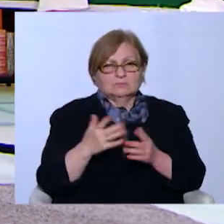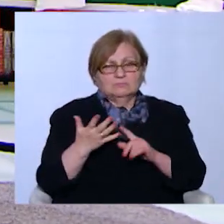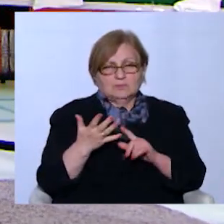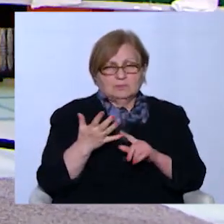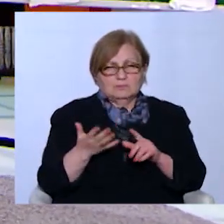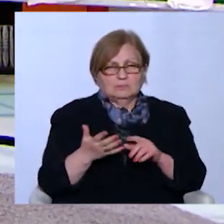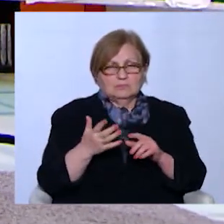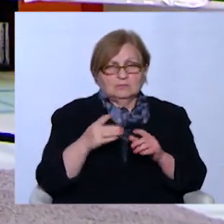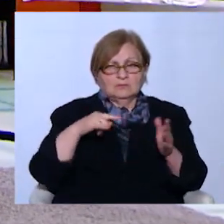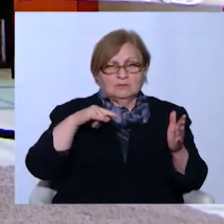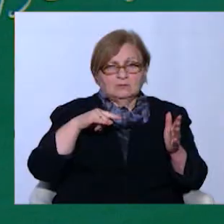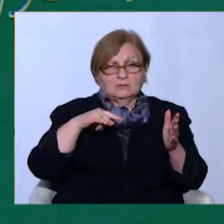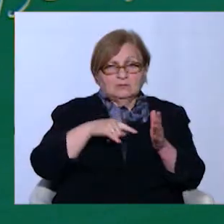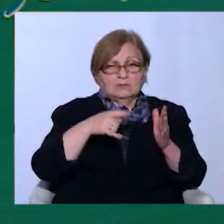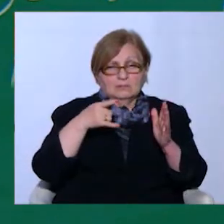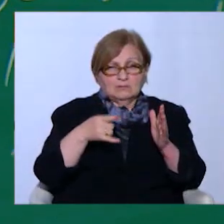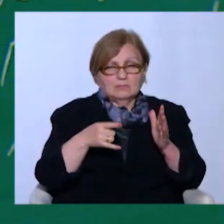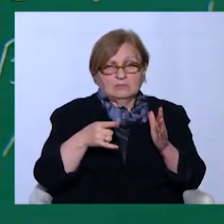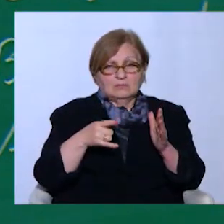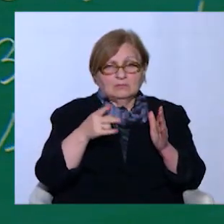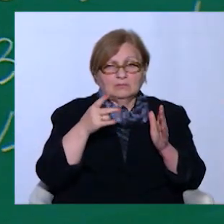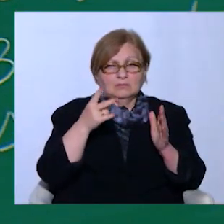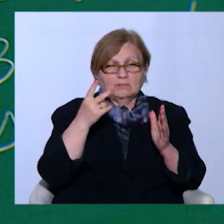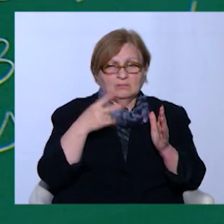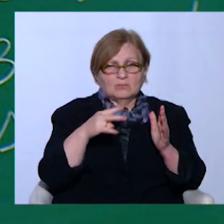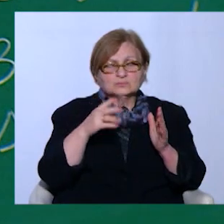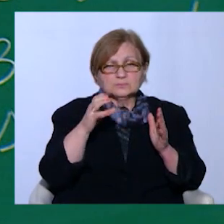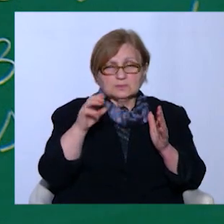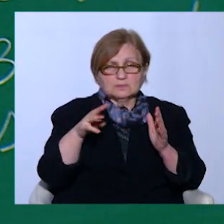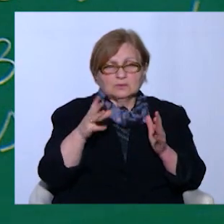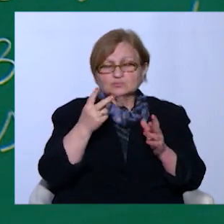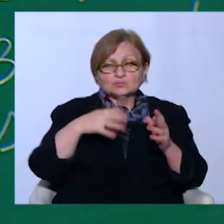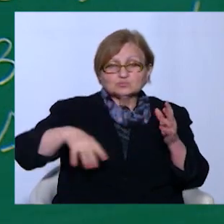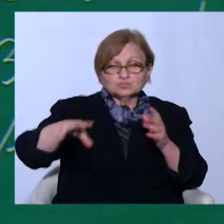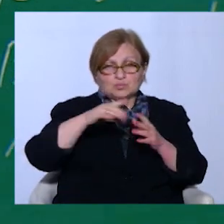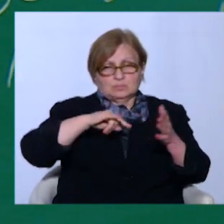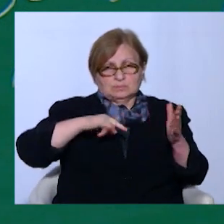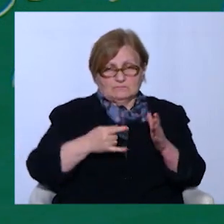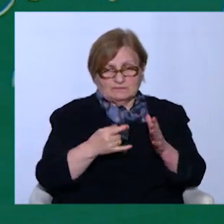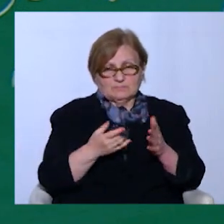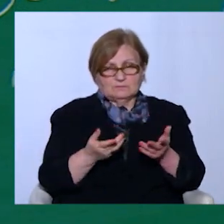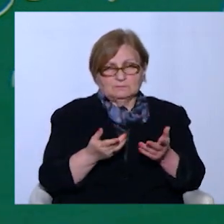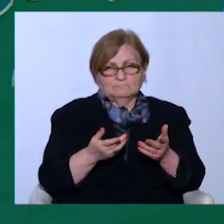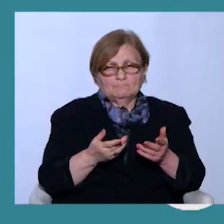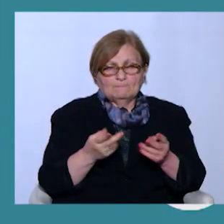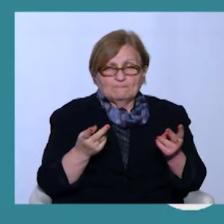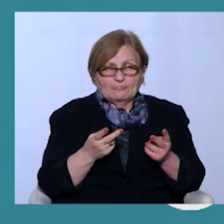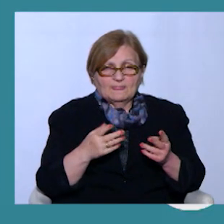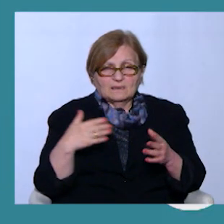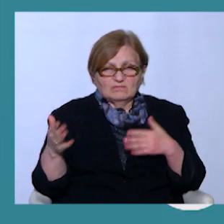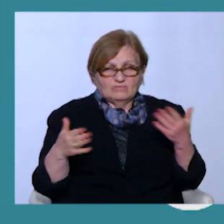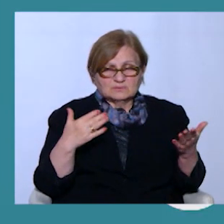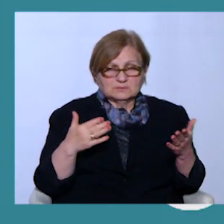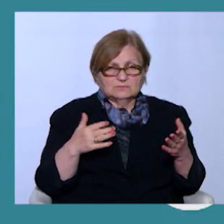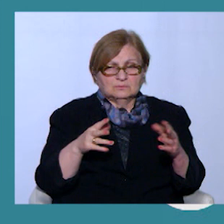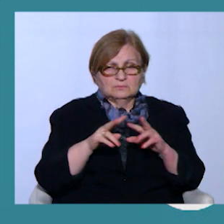მეხუთე. კვადრატის, ვიცით კვადრატის პერიმეტრი არის 20 სანტიმეტრი და უნდა ვიპოვოთ ფართობი და შემდეგი. მართკუთხედის გვერდები ისე